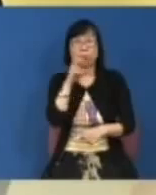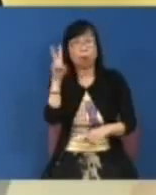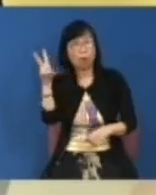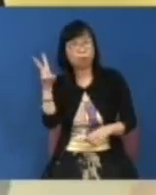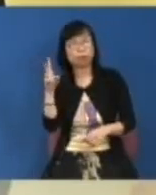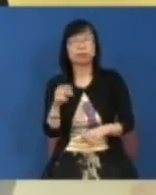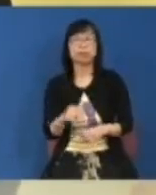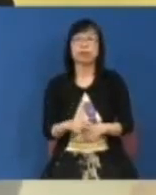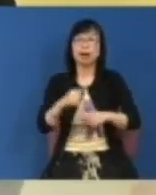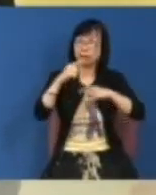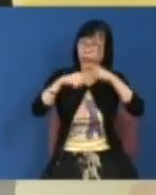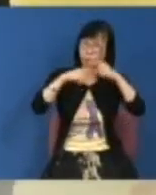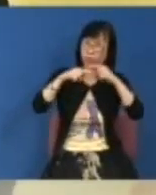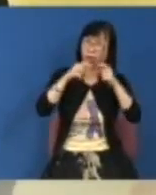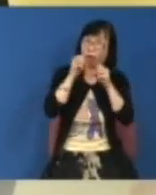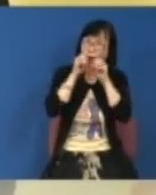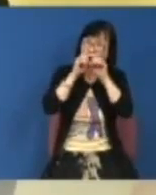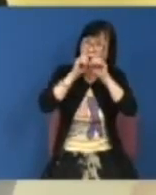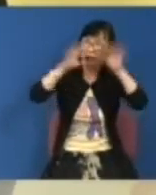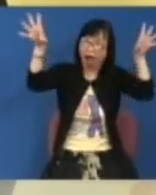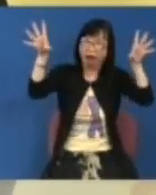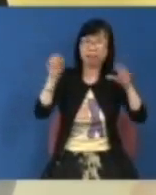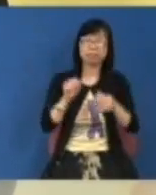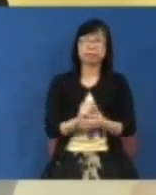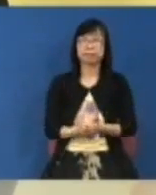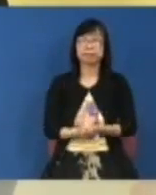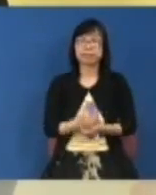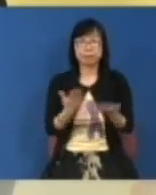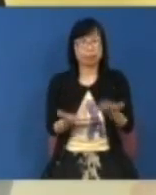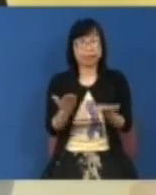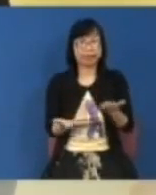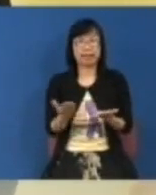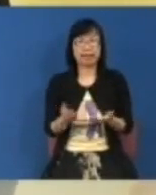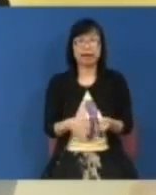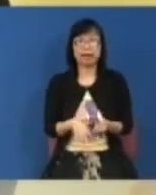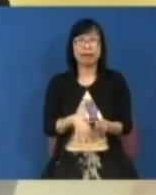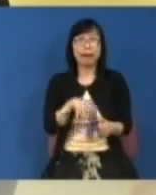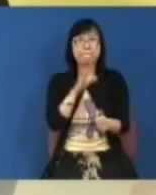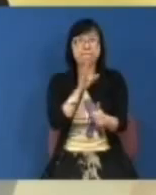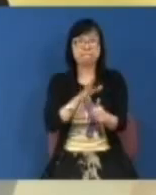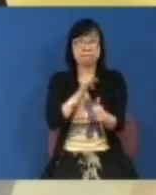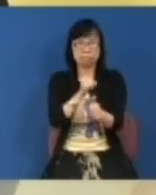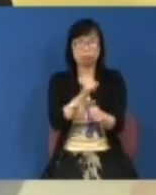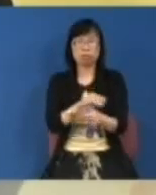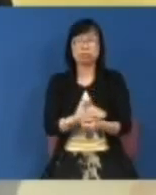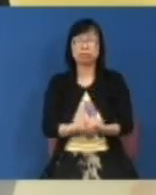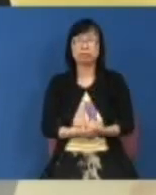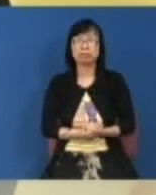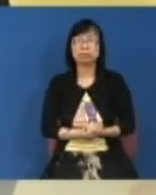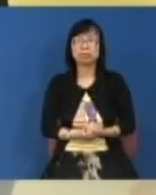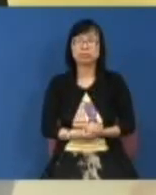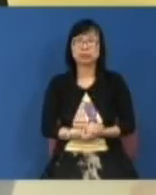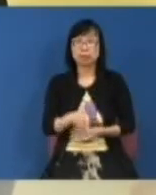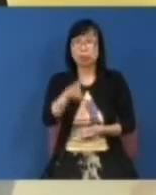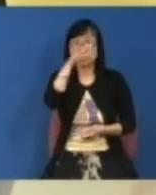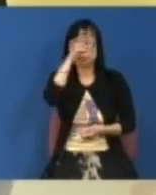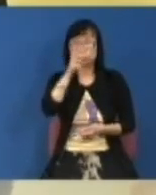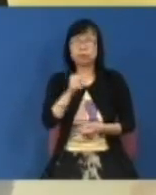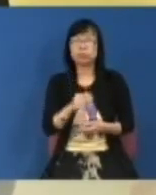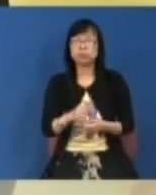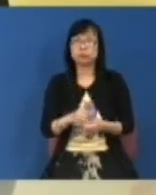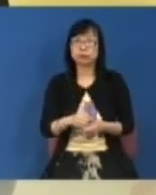就是所謂語言暴力，大聲講嘢啦，或者侮辱官員啦，這個一個層次咧就喺立法會的